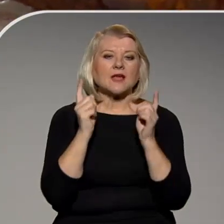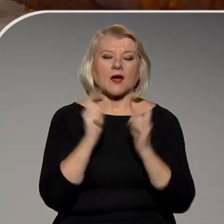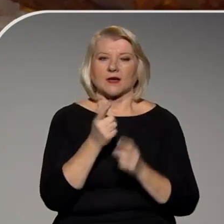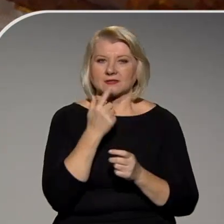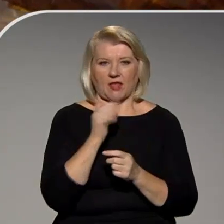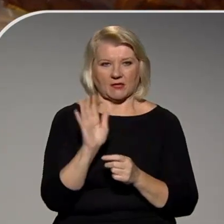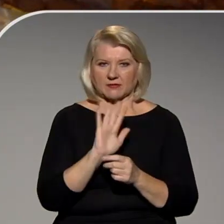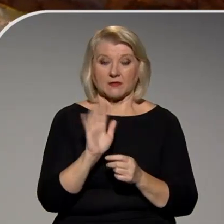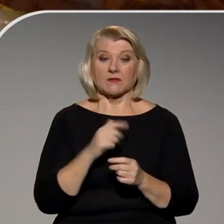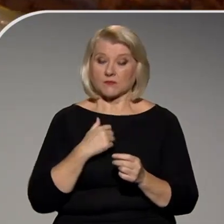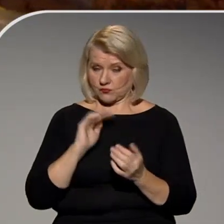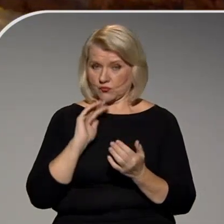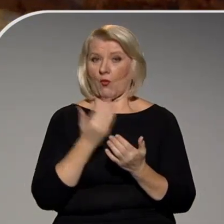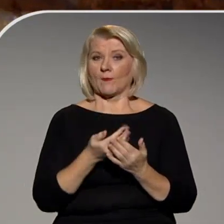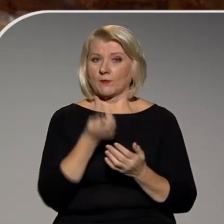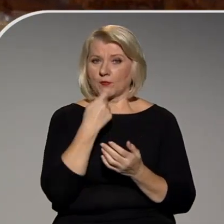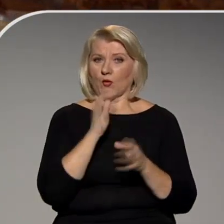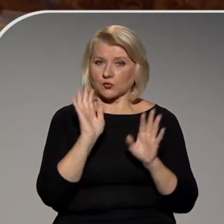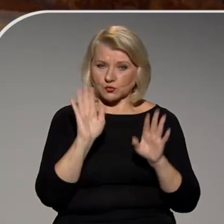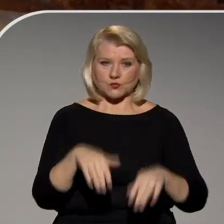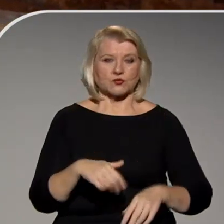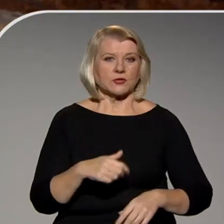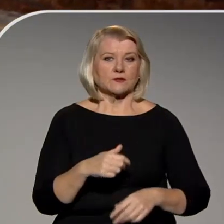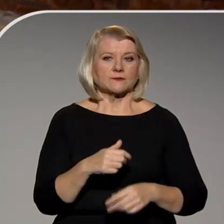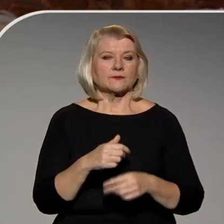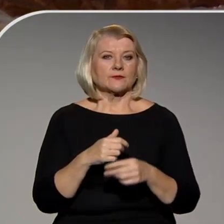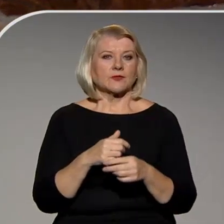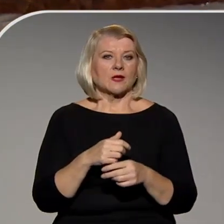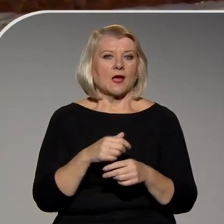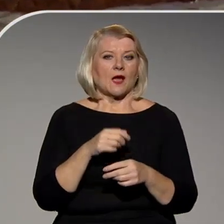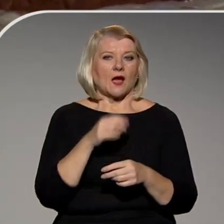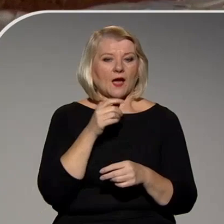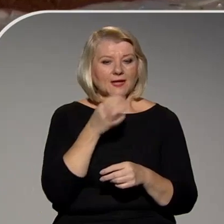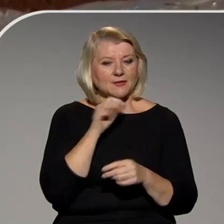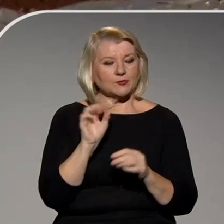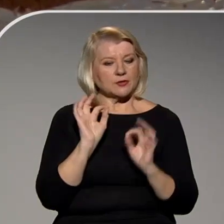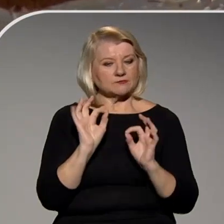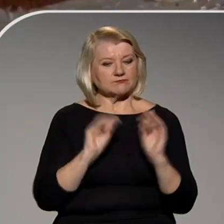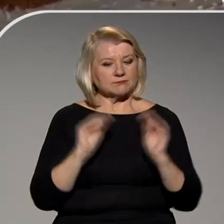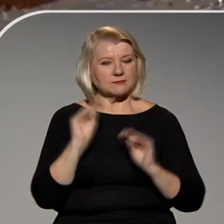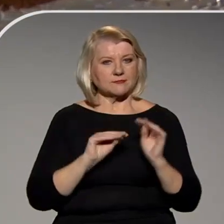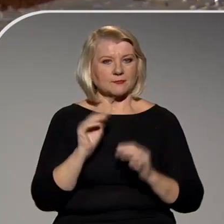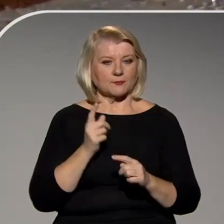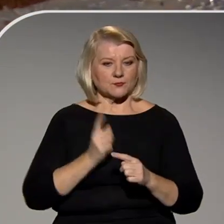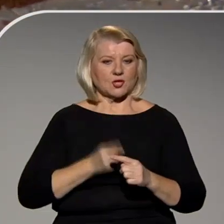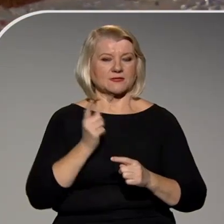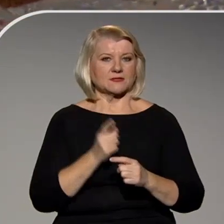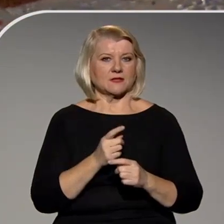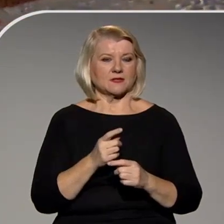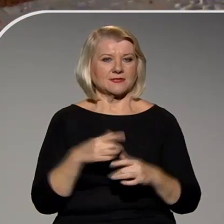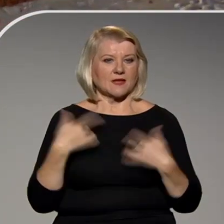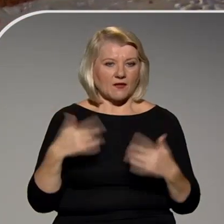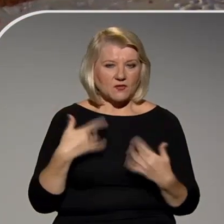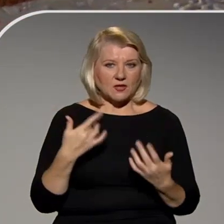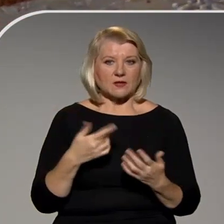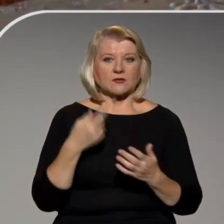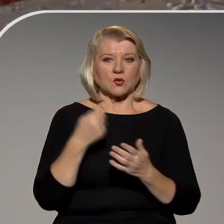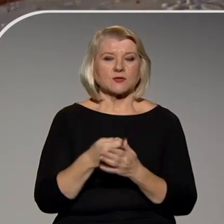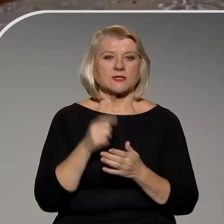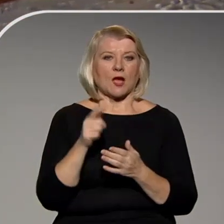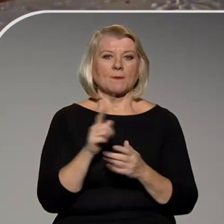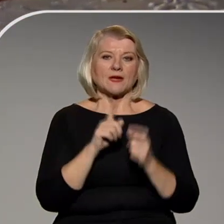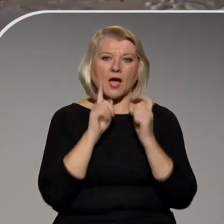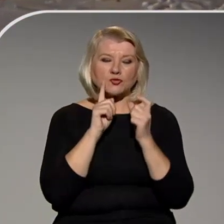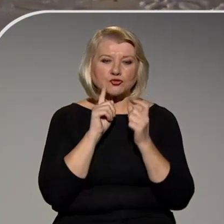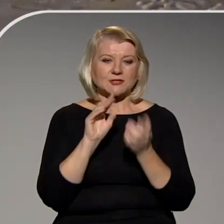naopak doporučuji. A když je to takhle vyladěno podle mě. To znamená, že tenhle ten cheesecake není